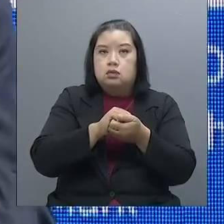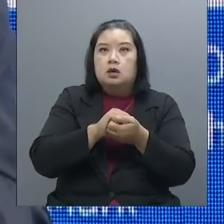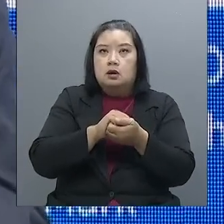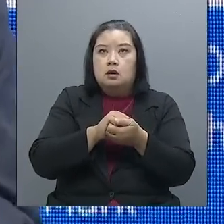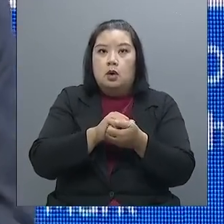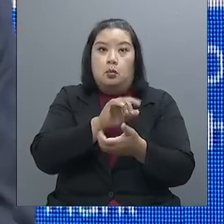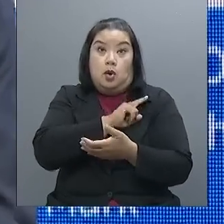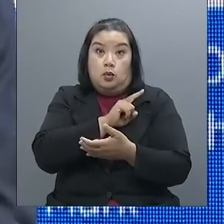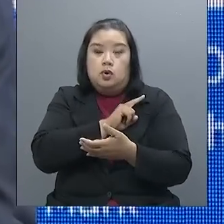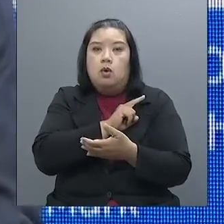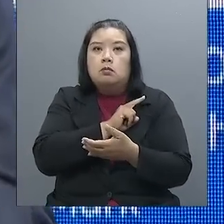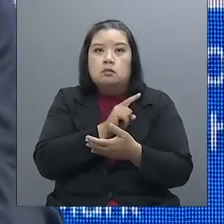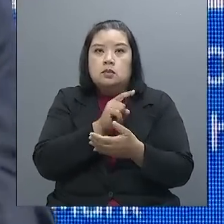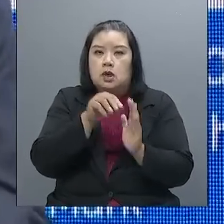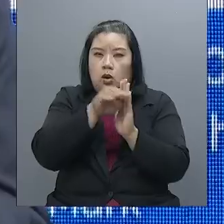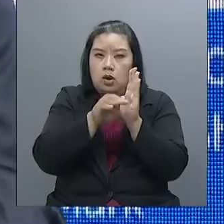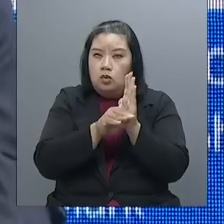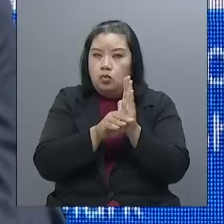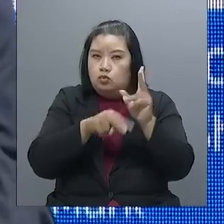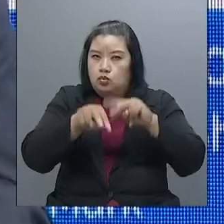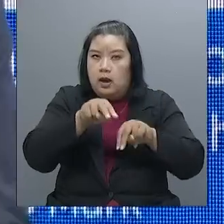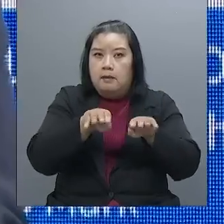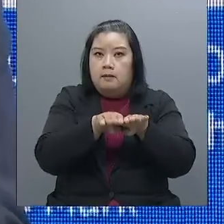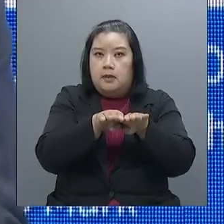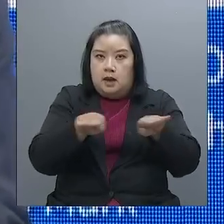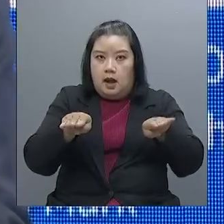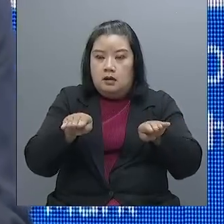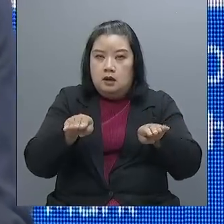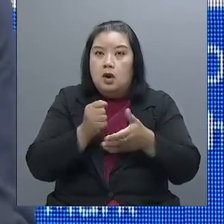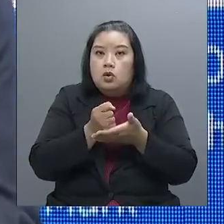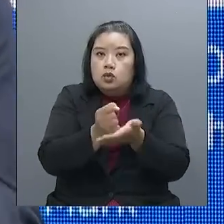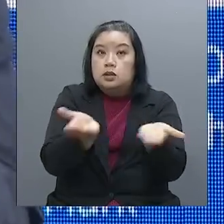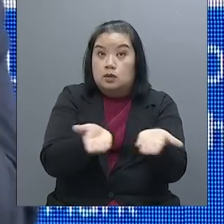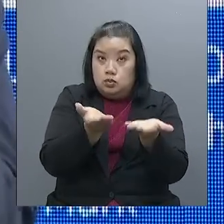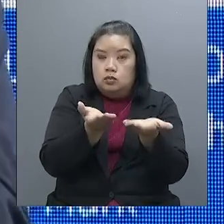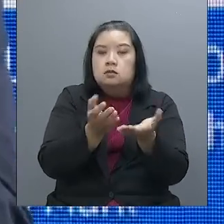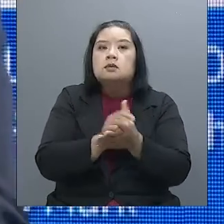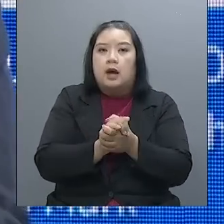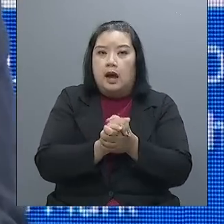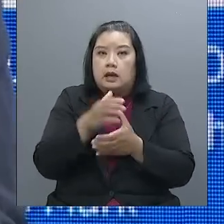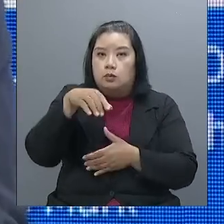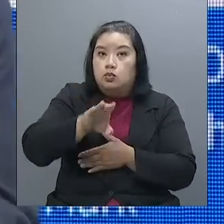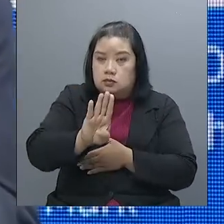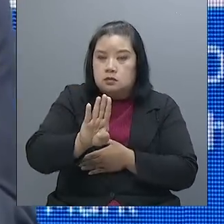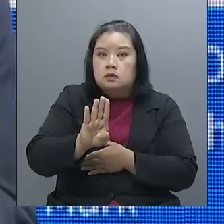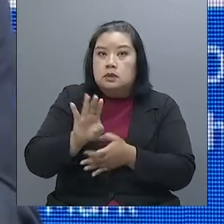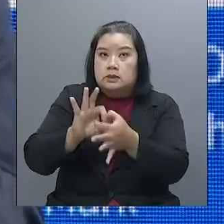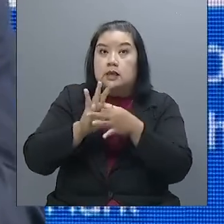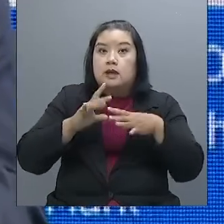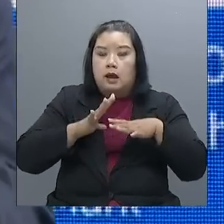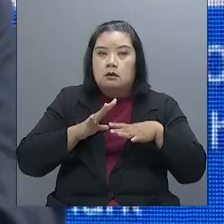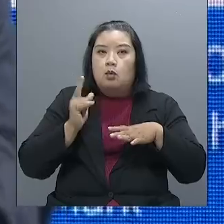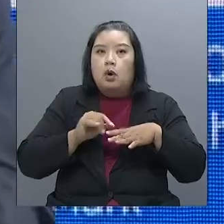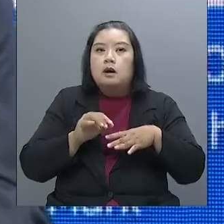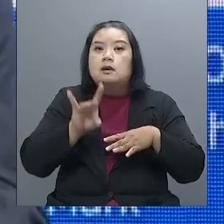ะครับเป็น competent authority แล้วก็เป็นผู้ที่จะ certify นะครับว่าเนื้อสัตว์เหล่านี้นะครับ